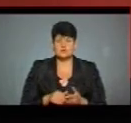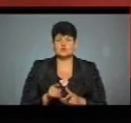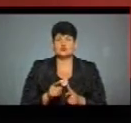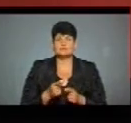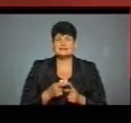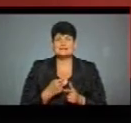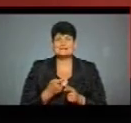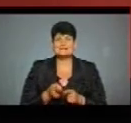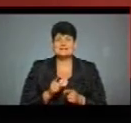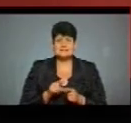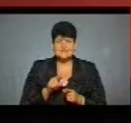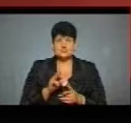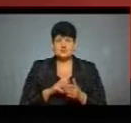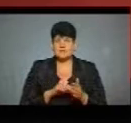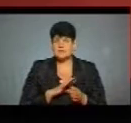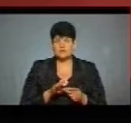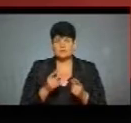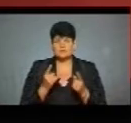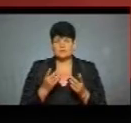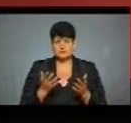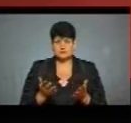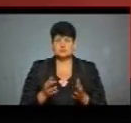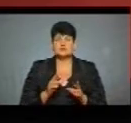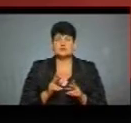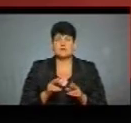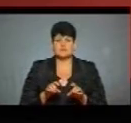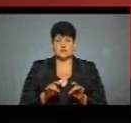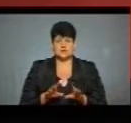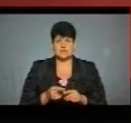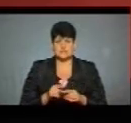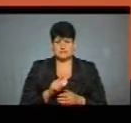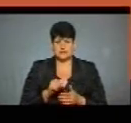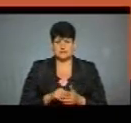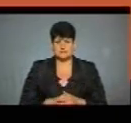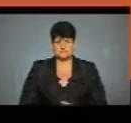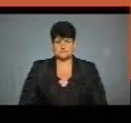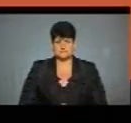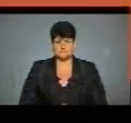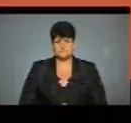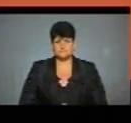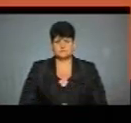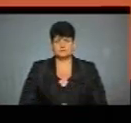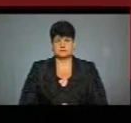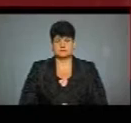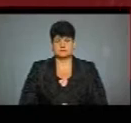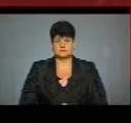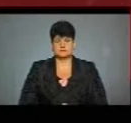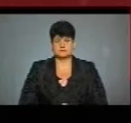штрафи не були такими високими, чи якимось чином вирішити це питання. Давайте подивимось.